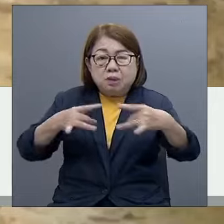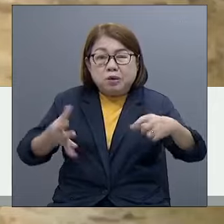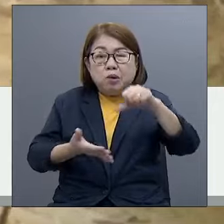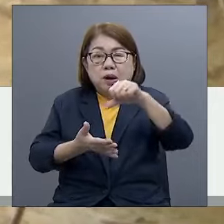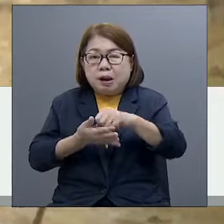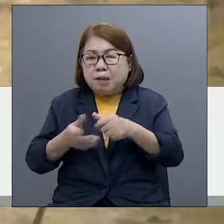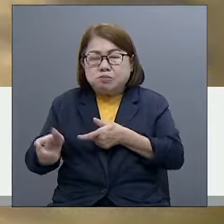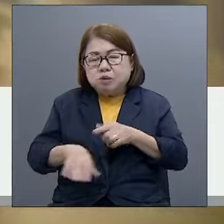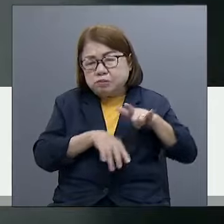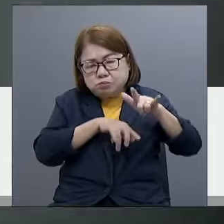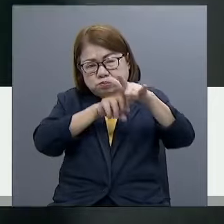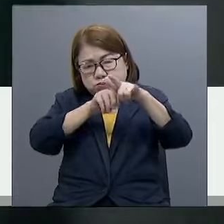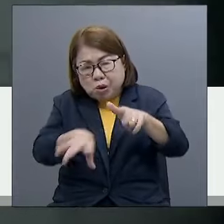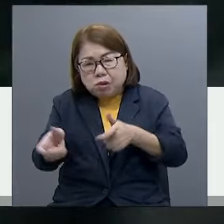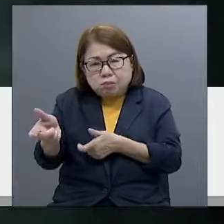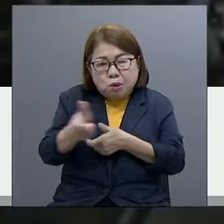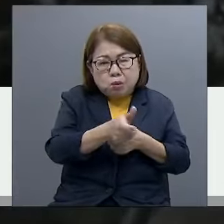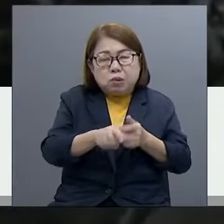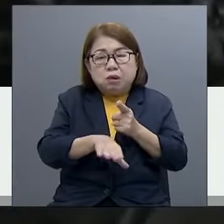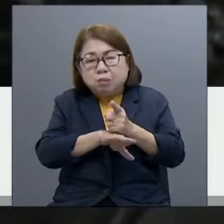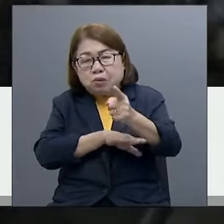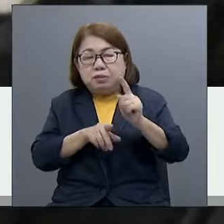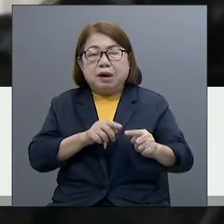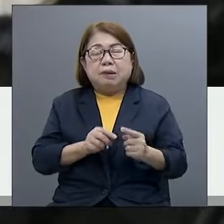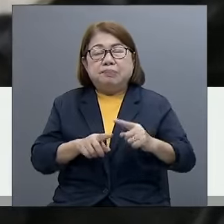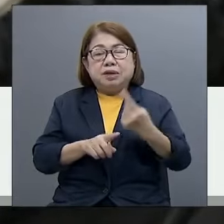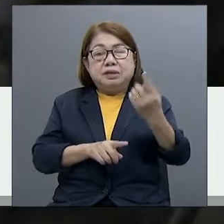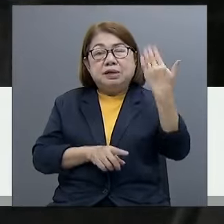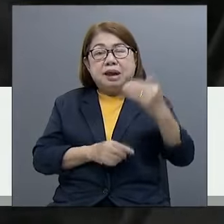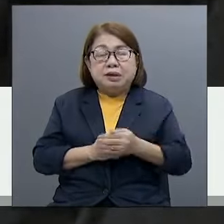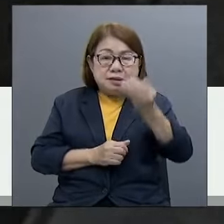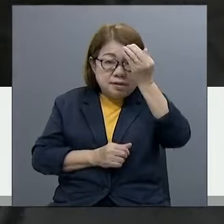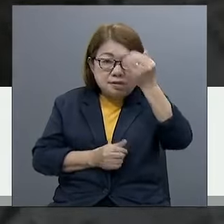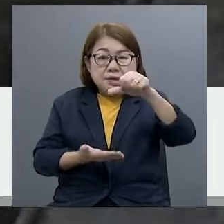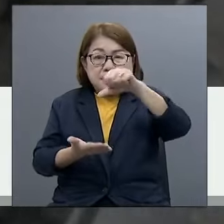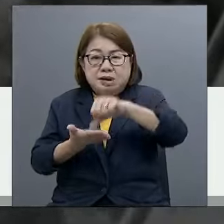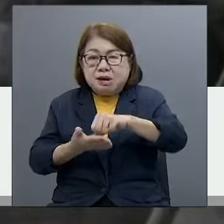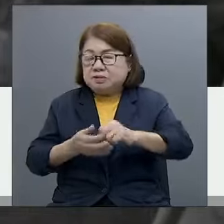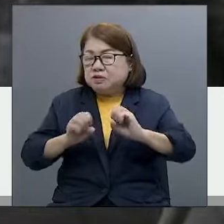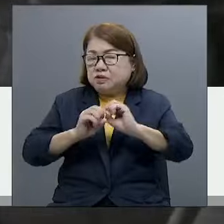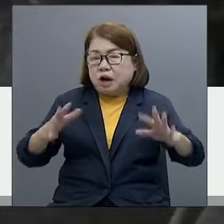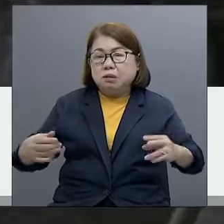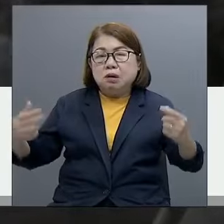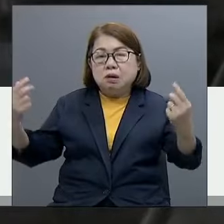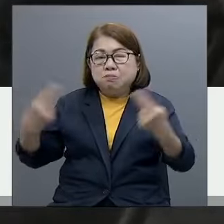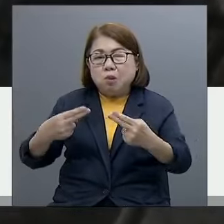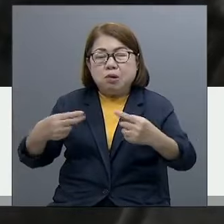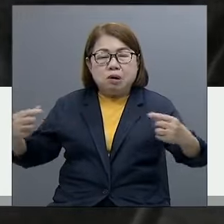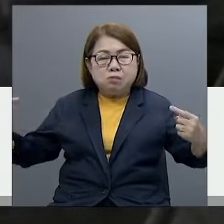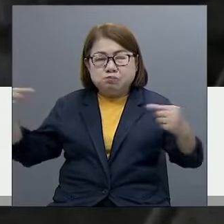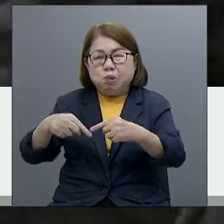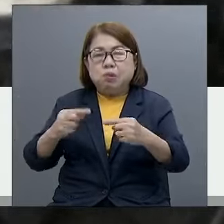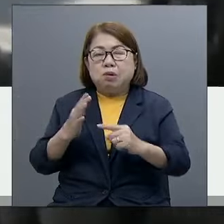ากาศจนกระทั่งเมื่อเดือนที่แล้วนะคะที่อิสราเอลและอิหร่านเปิดหน้าโจมตีตอบโต้กันโดยตรงเป็นครั้งแรกค่ะ